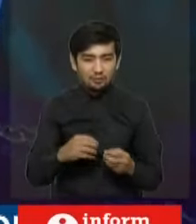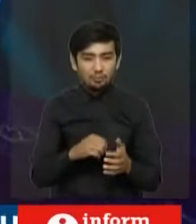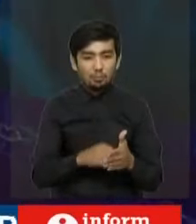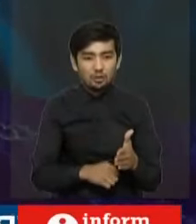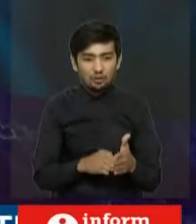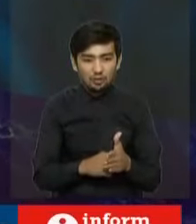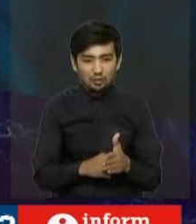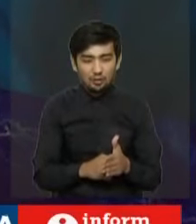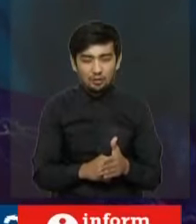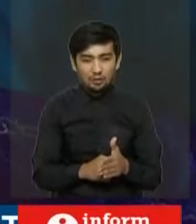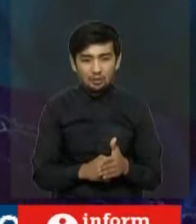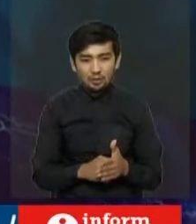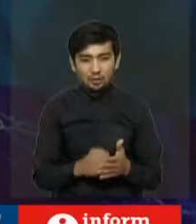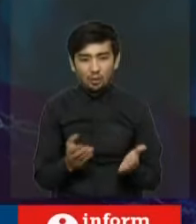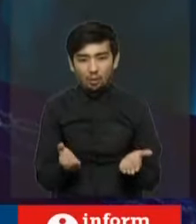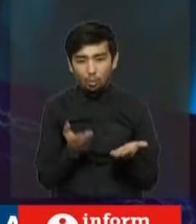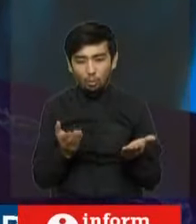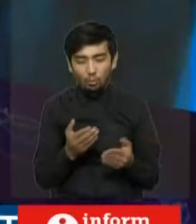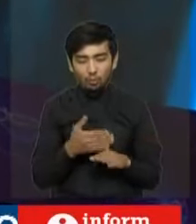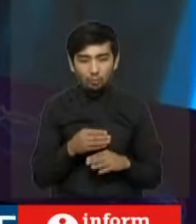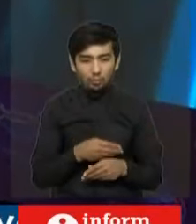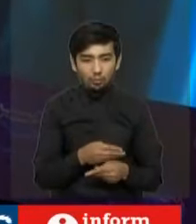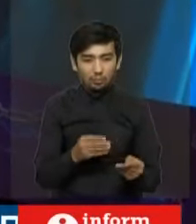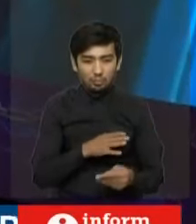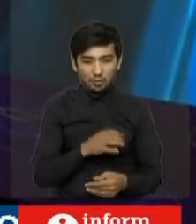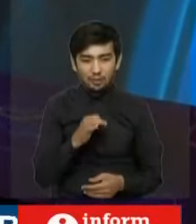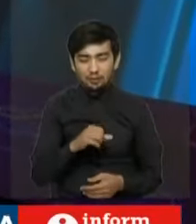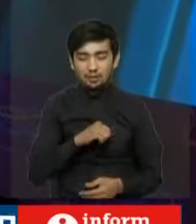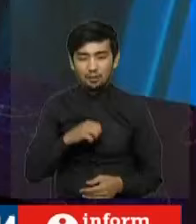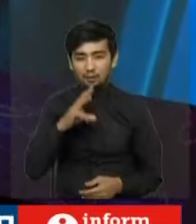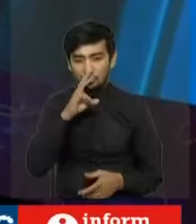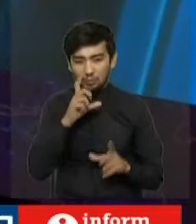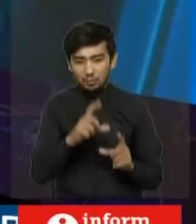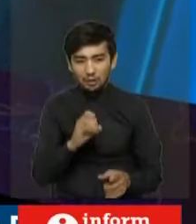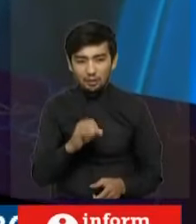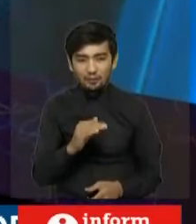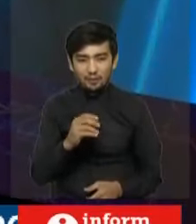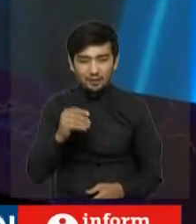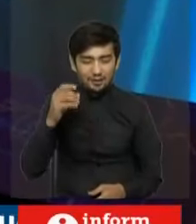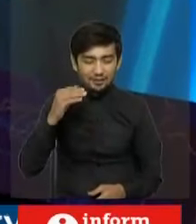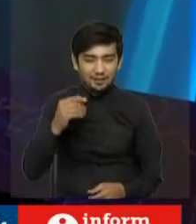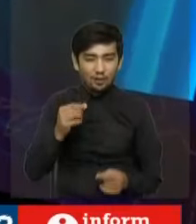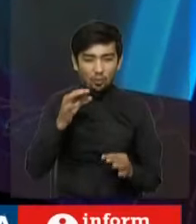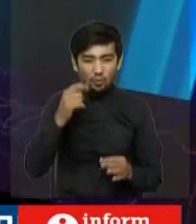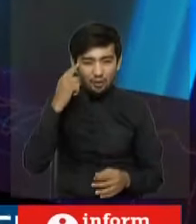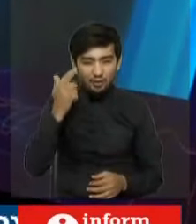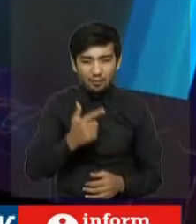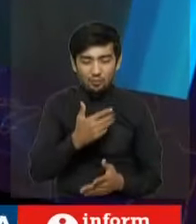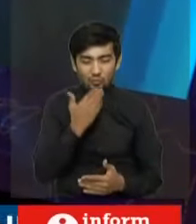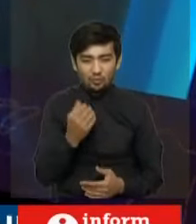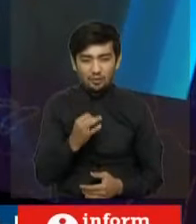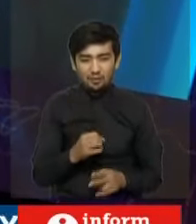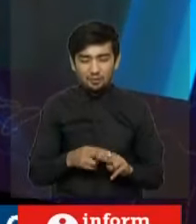являются упрощенные условия кредитования, а также низкие доходы и финансовая безграмотность населения. Анастасия Новикова